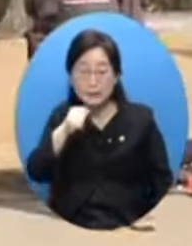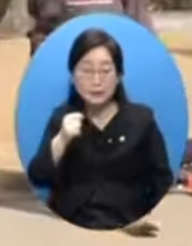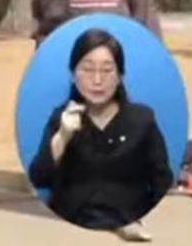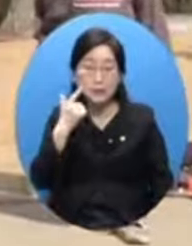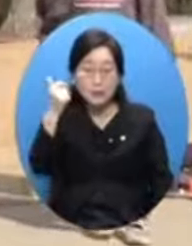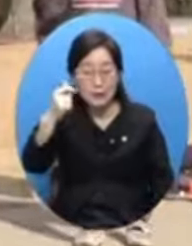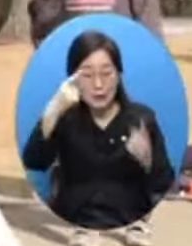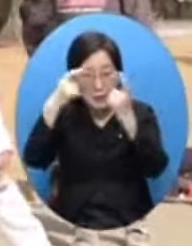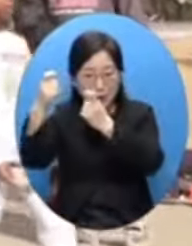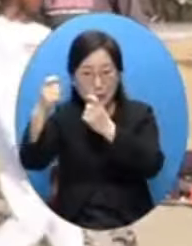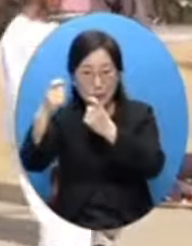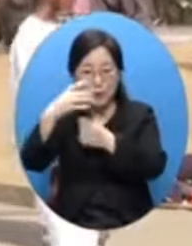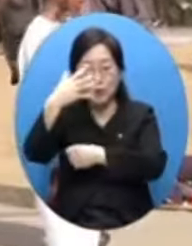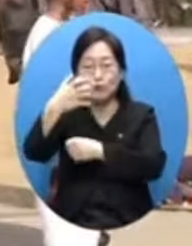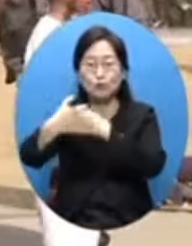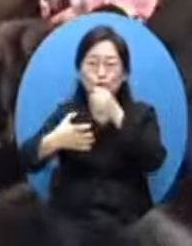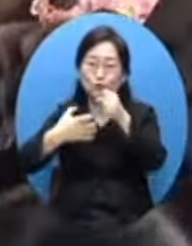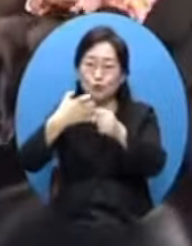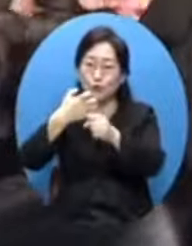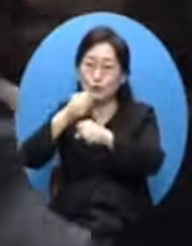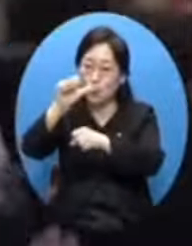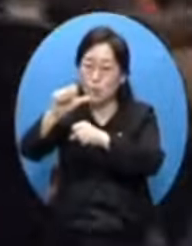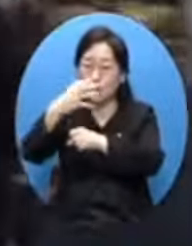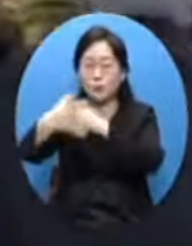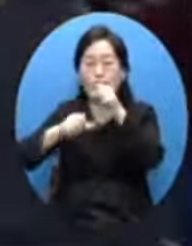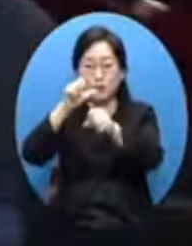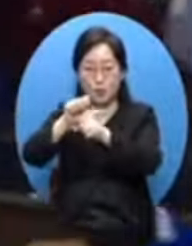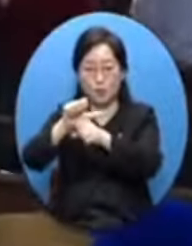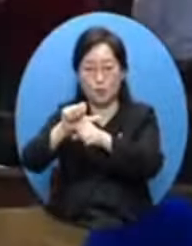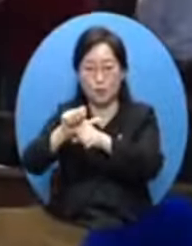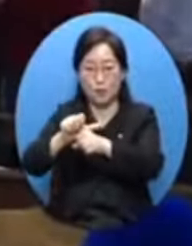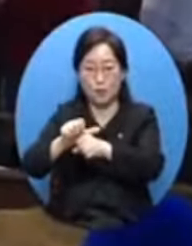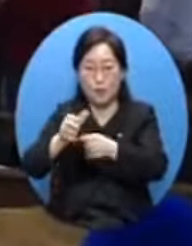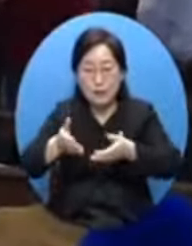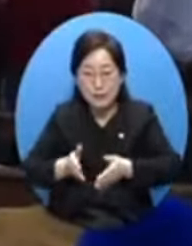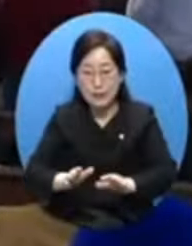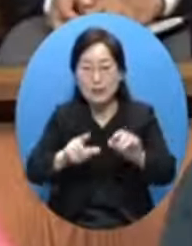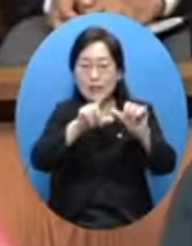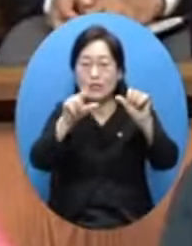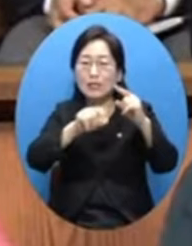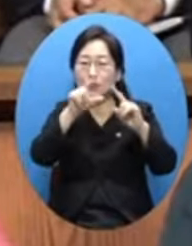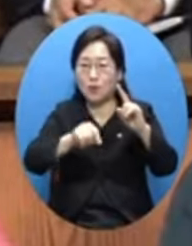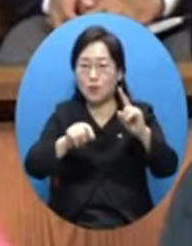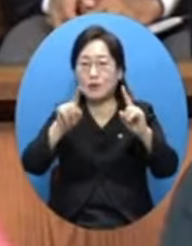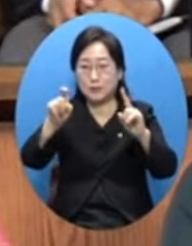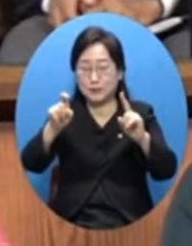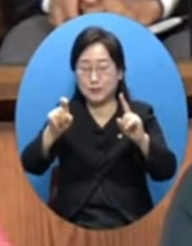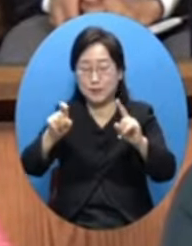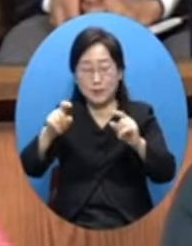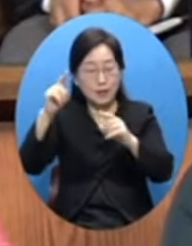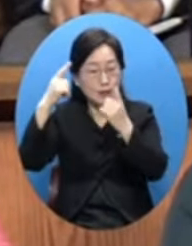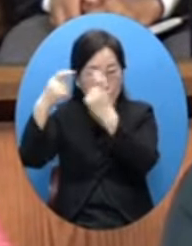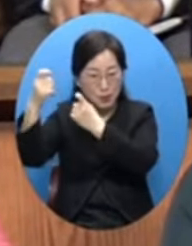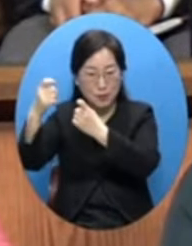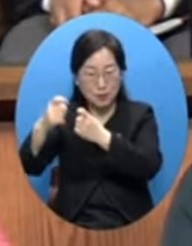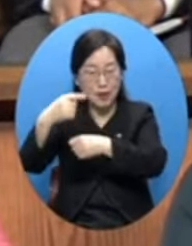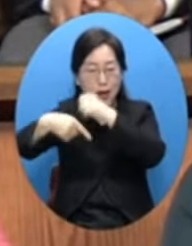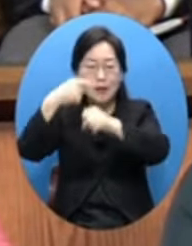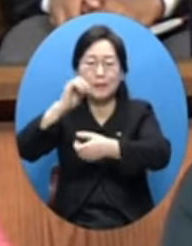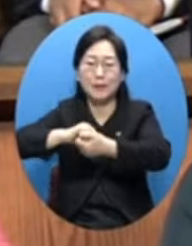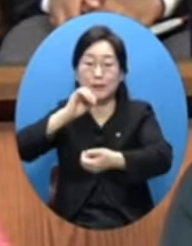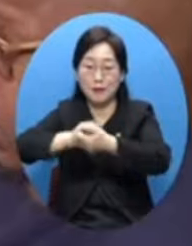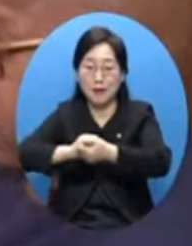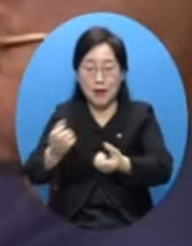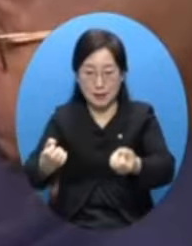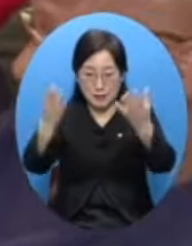공유를 90 5주년 생일을 1월 10일 5일인데 그날 기념에서 매년 그